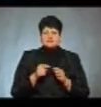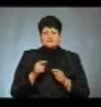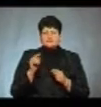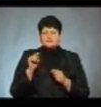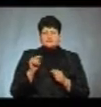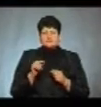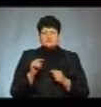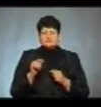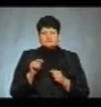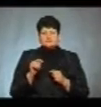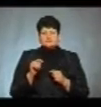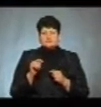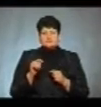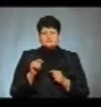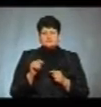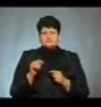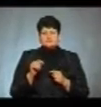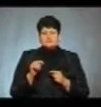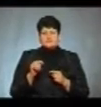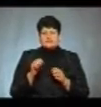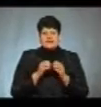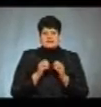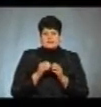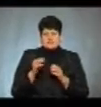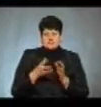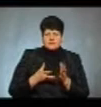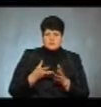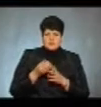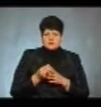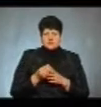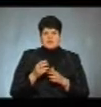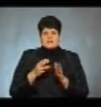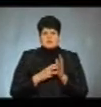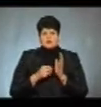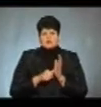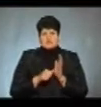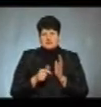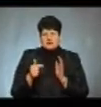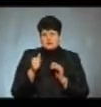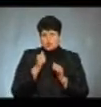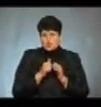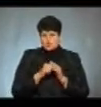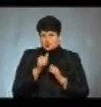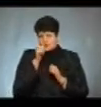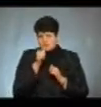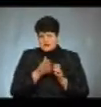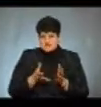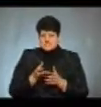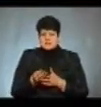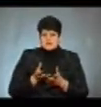вона разово 10 тисяч і 860 гривень щомісячно